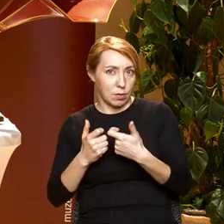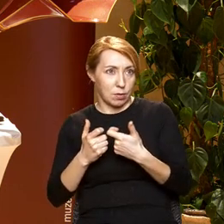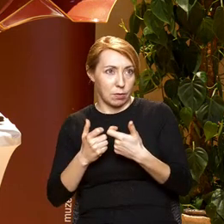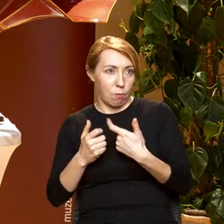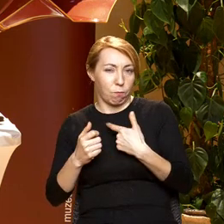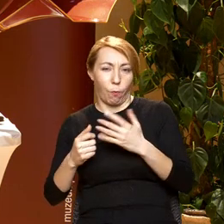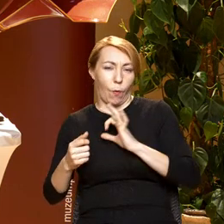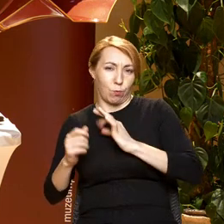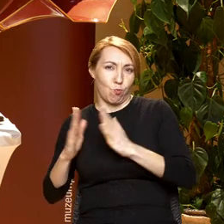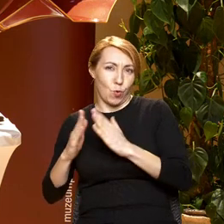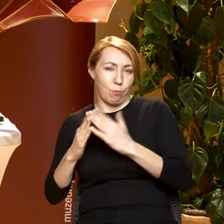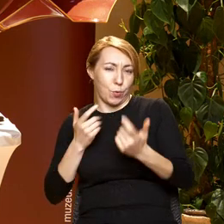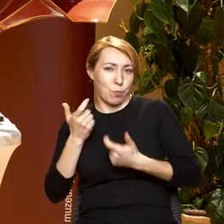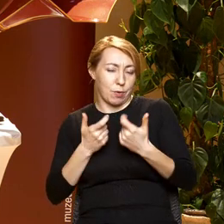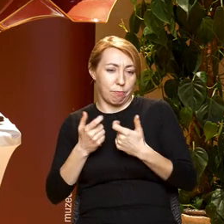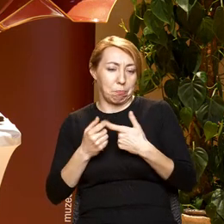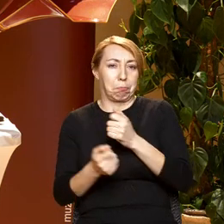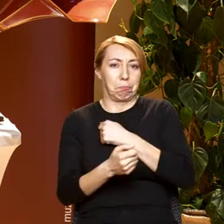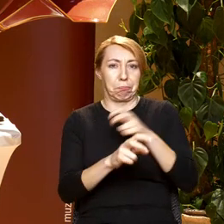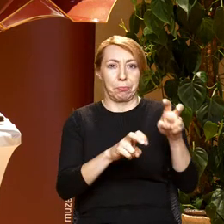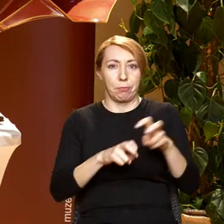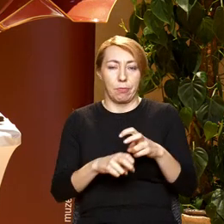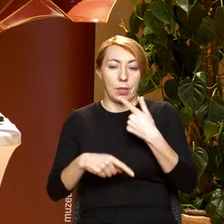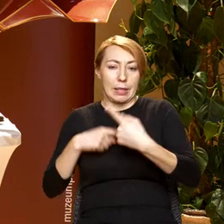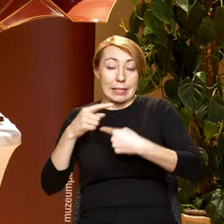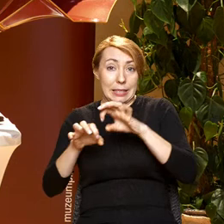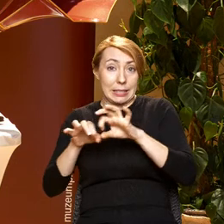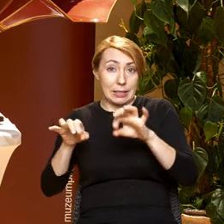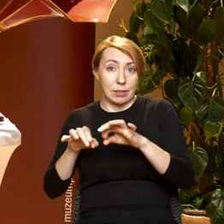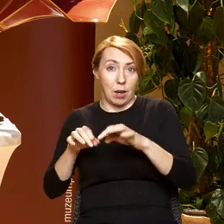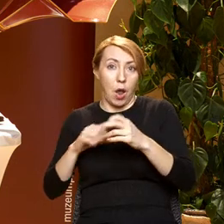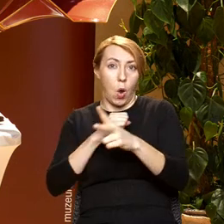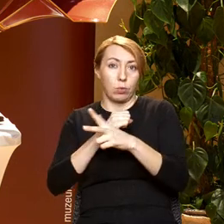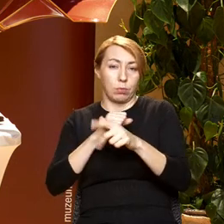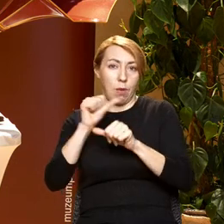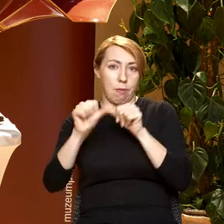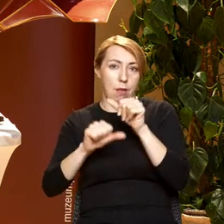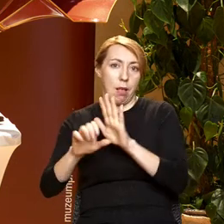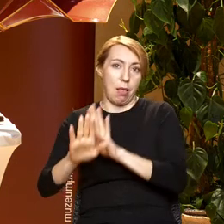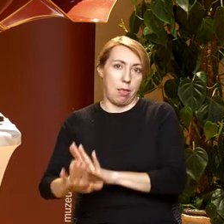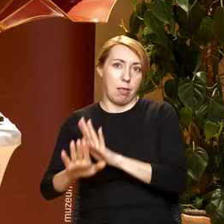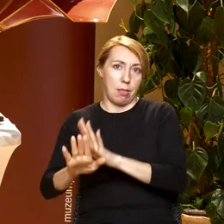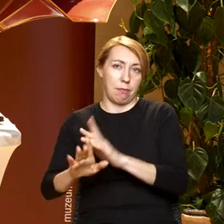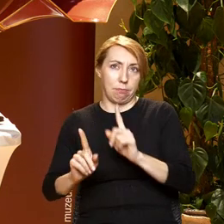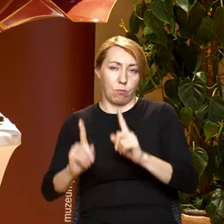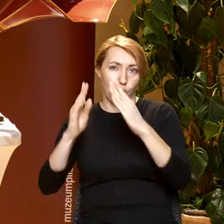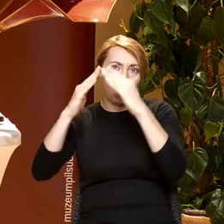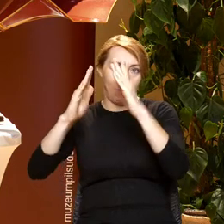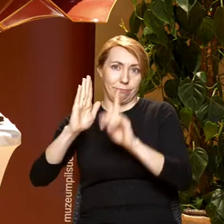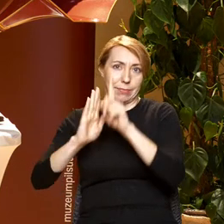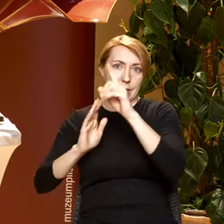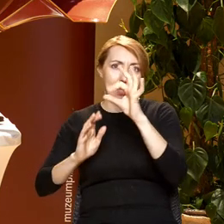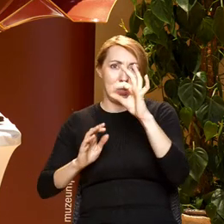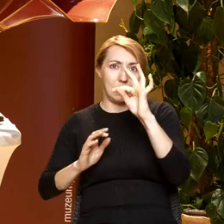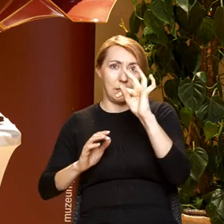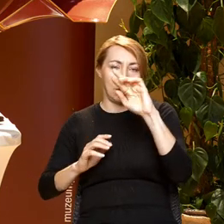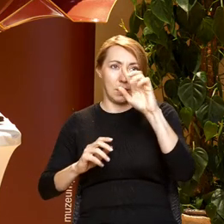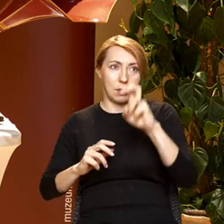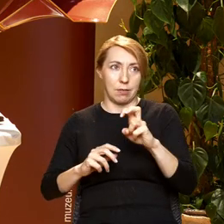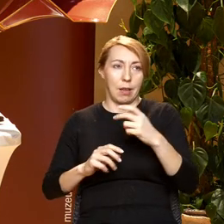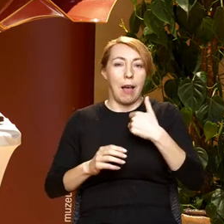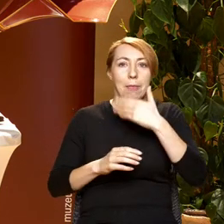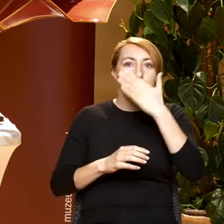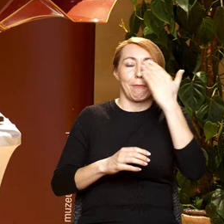jakichś domowych warunkach. I te cylindry przez 80 lat przeleżały u nich na strychu i teraz nie wiem, jaka była